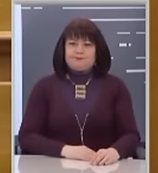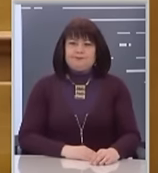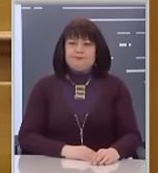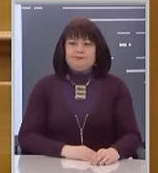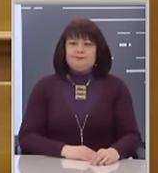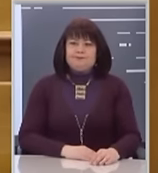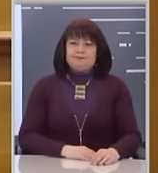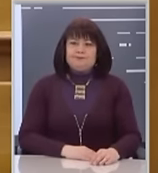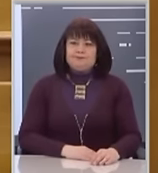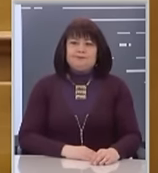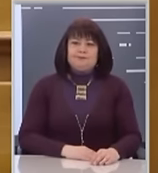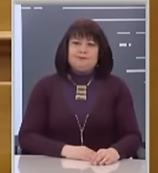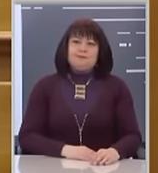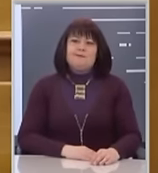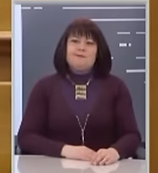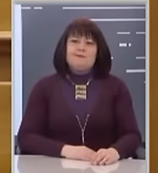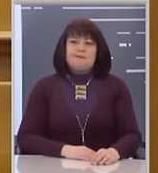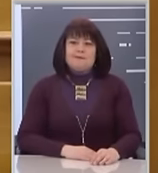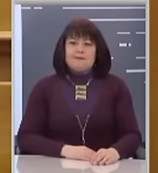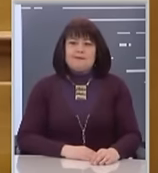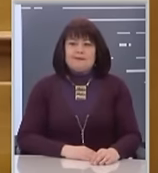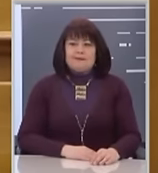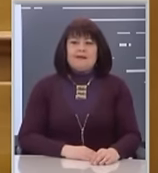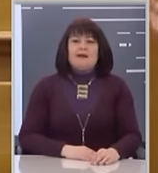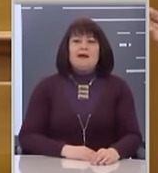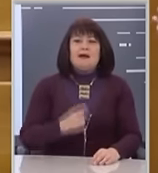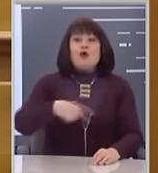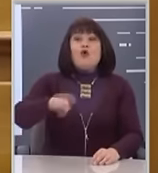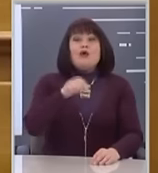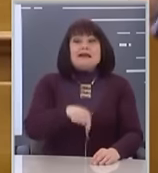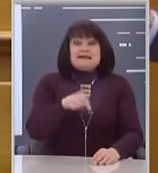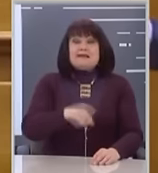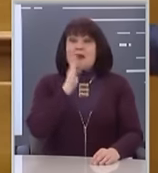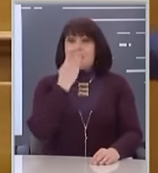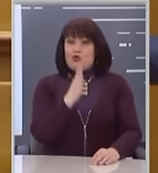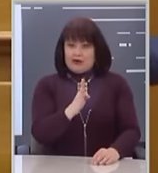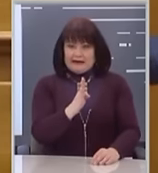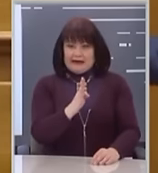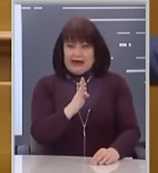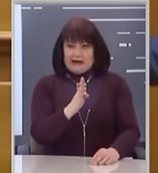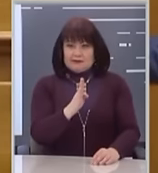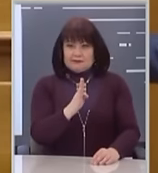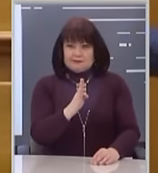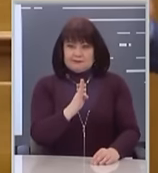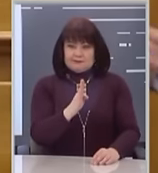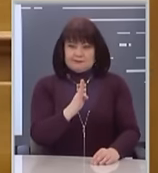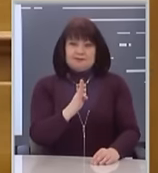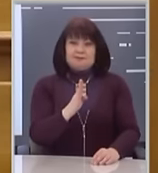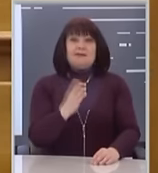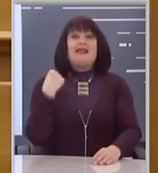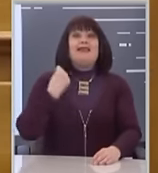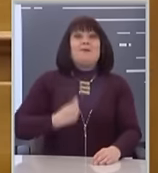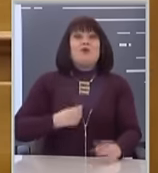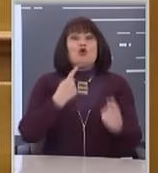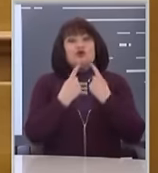σήμερα, απολύτως υποκριτικά, όλοι δημοσίως, όλοι, μηδενός εξαιρουμένου, στον δημόσιο